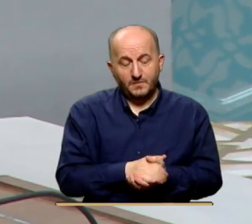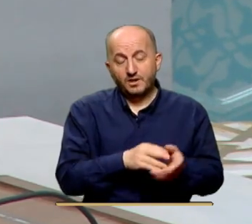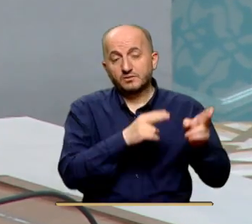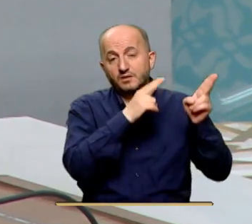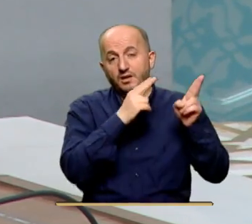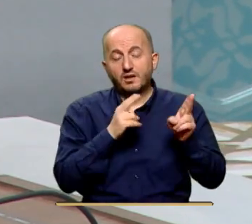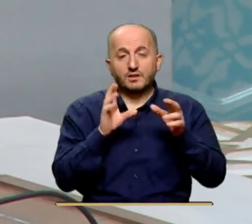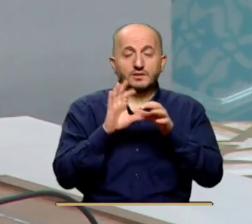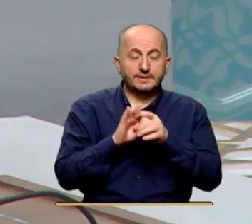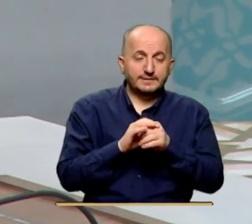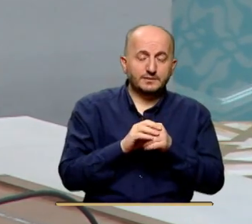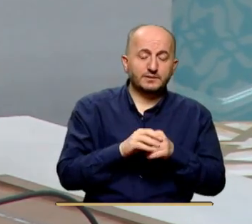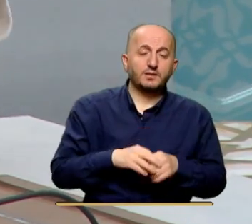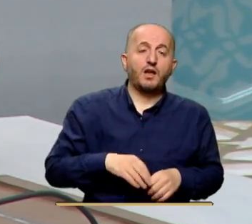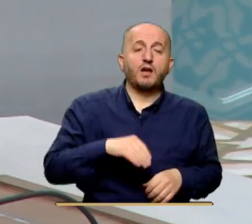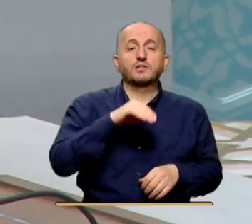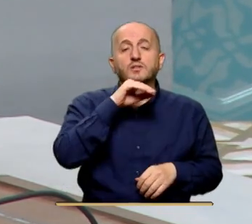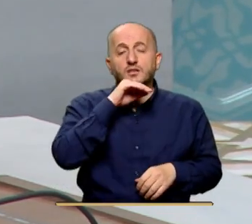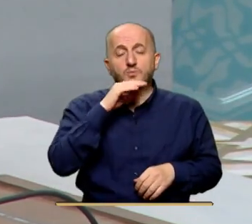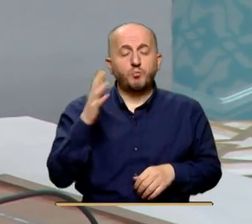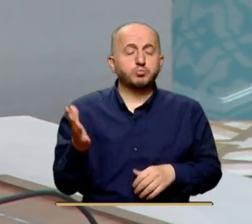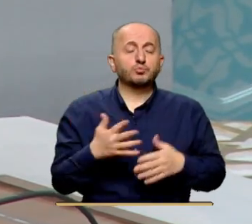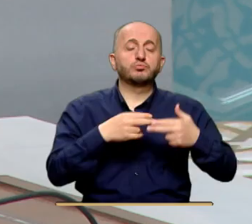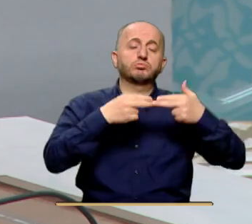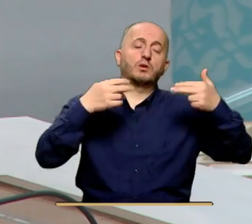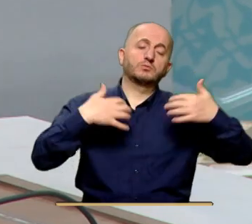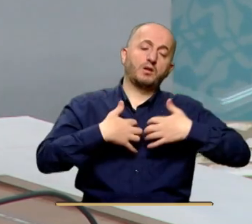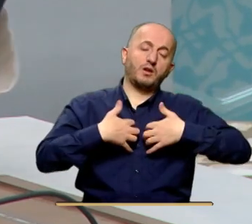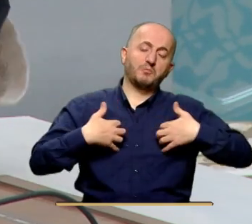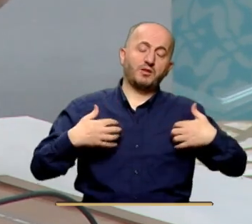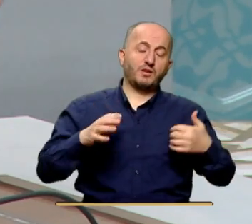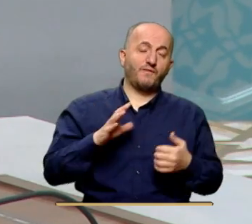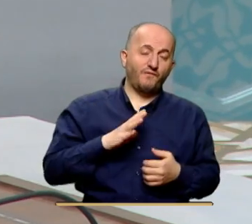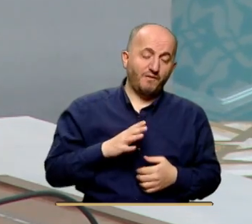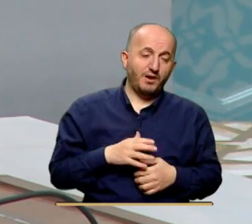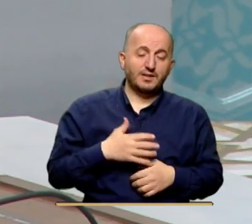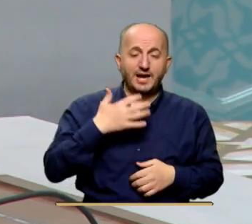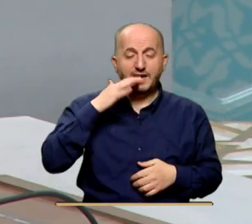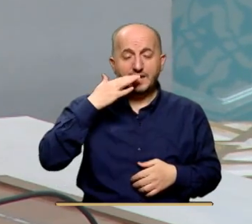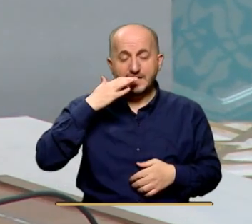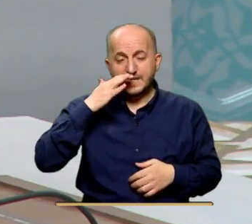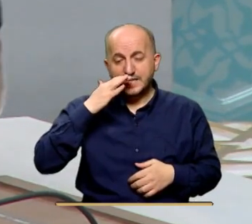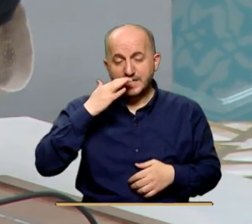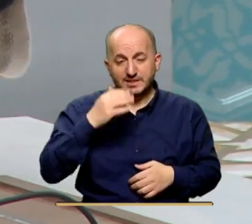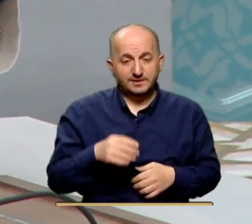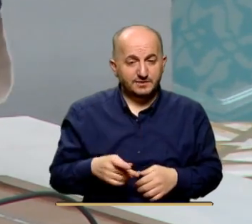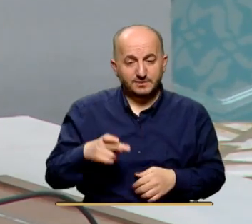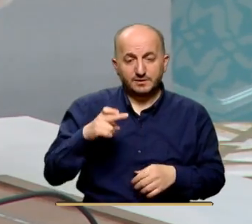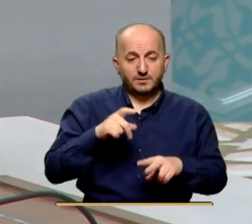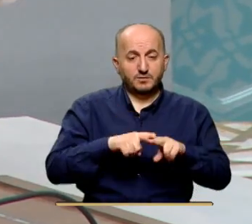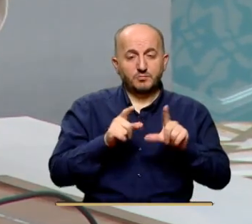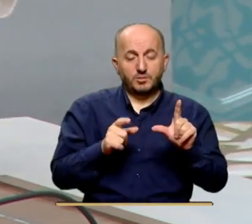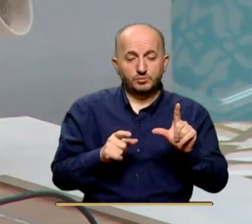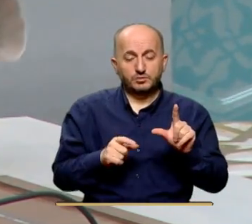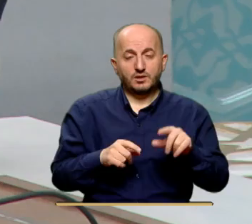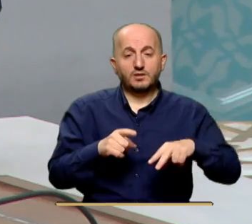Çanakkale ile ilgili ecdadımızın öyle büyük destanları var ki, mesela Elazığ'dan, Palu'dan